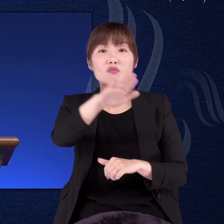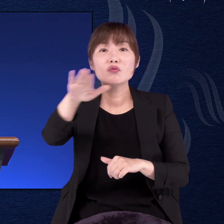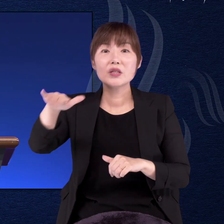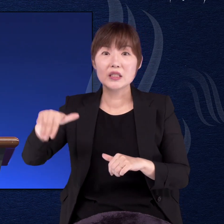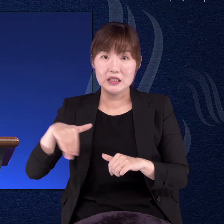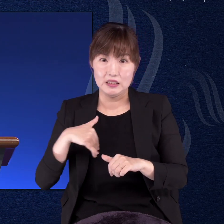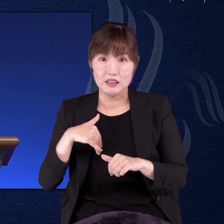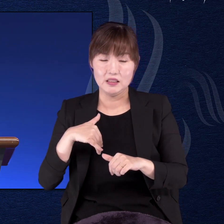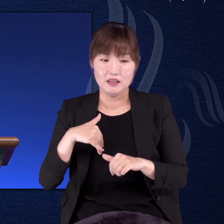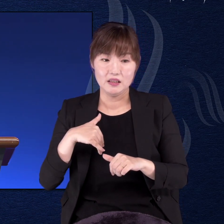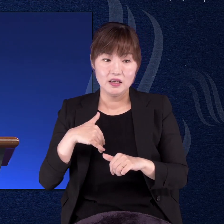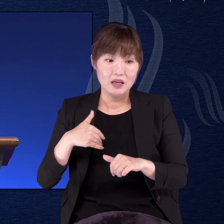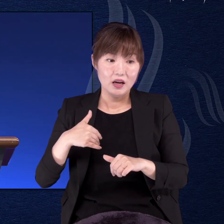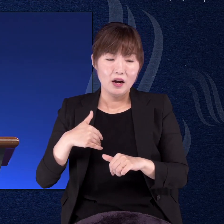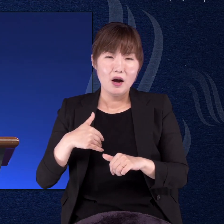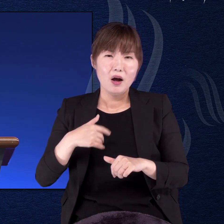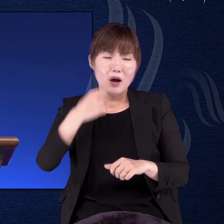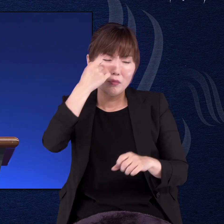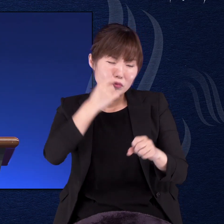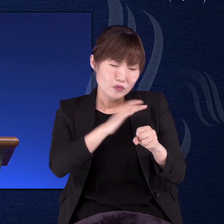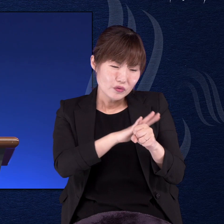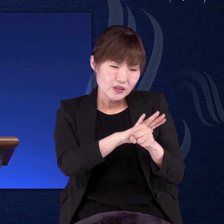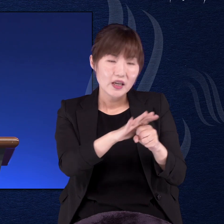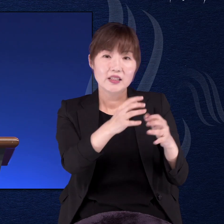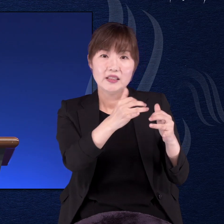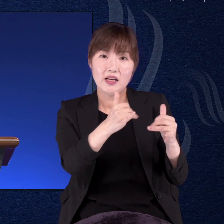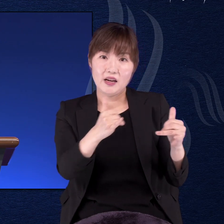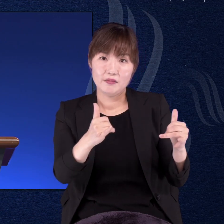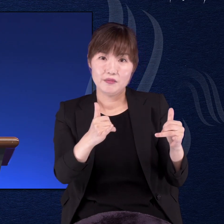수단을, 방법을 찾아야겠지요.